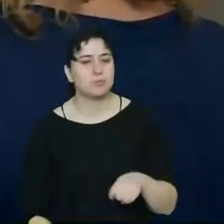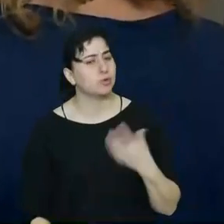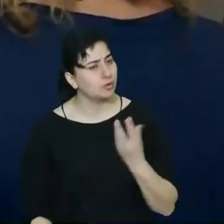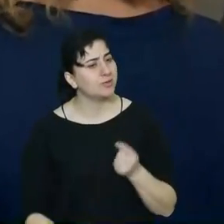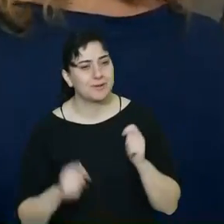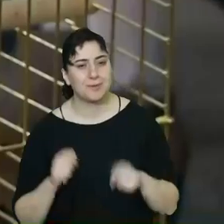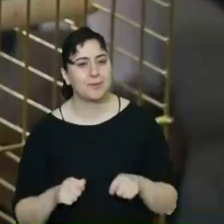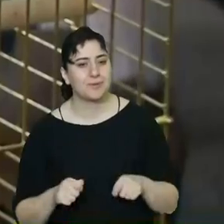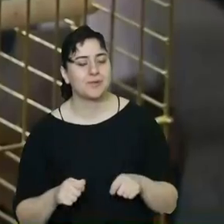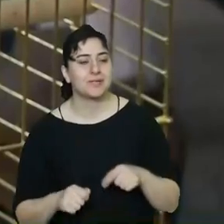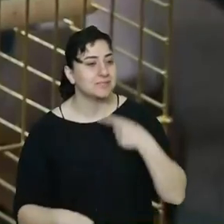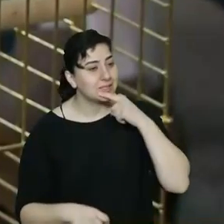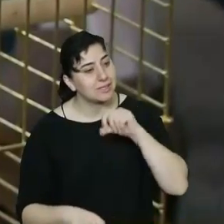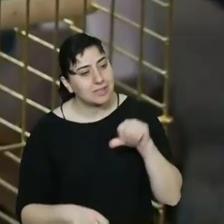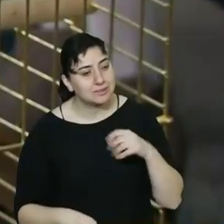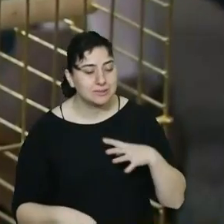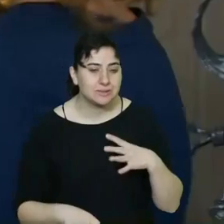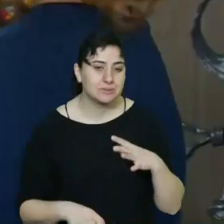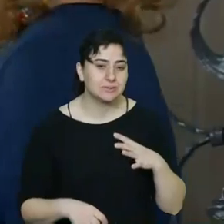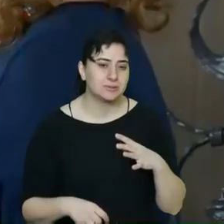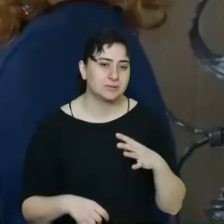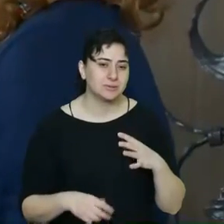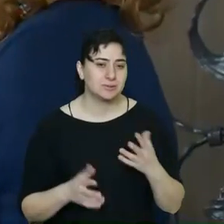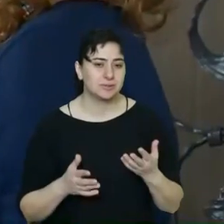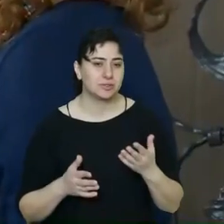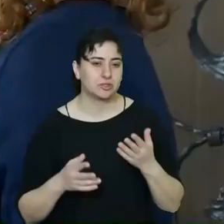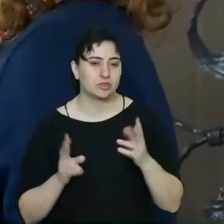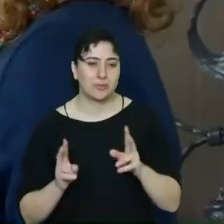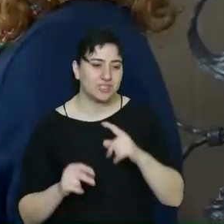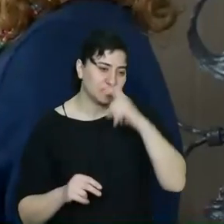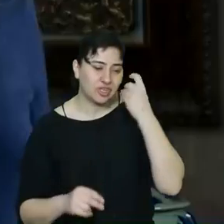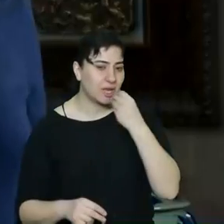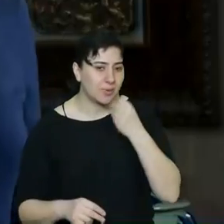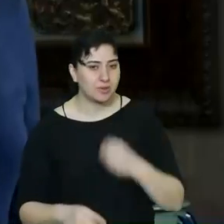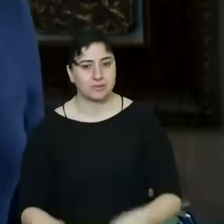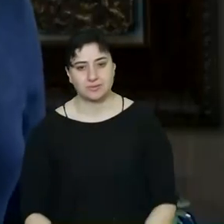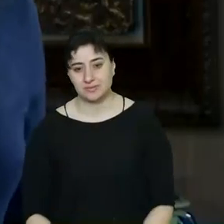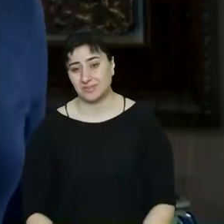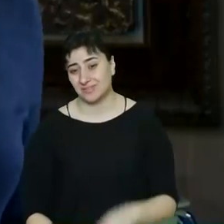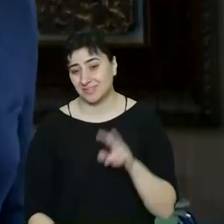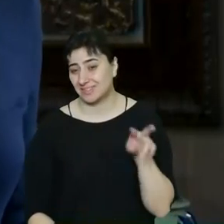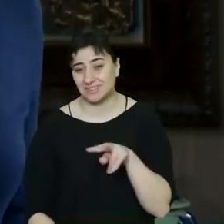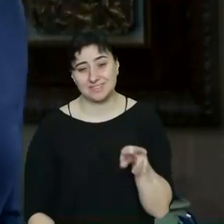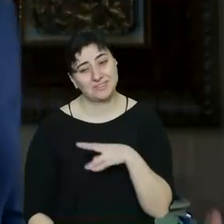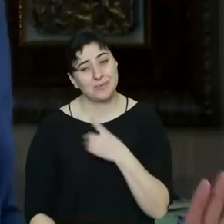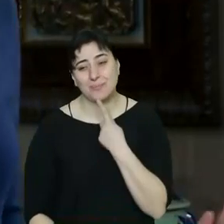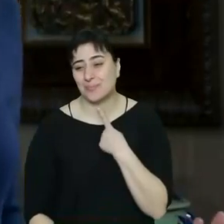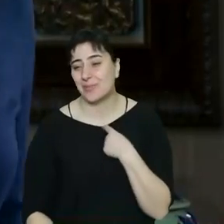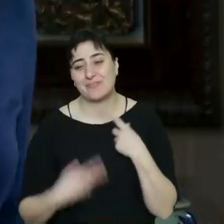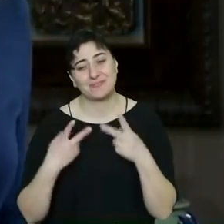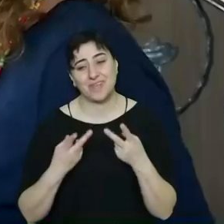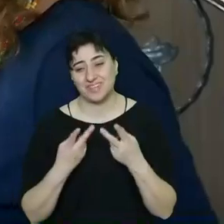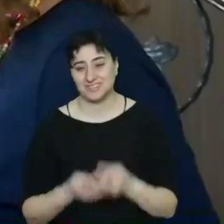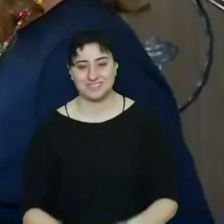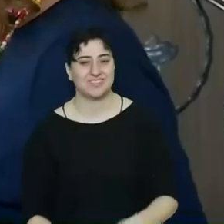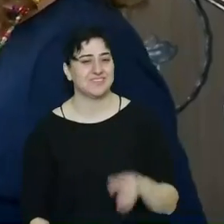yaparım tabii Rüyam Hanım. Zeytinyağlısını mı yapayım yoksa böyle normal sıcak yemeğini mi? Yani vallahi ikisini de canım çekti